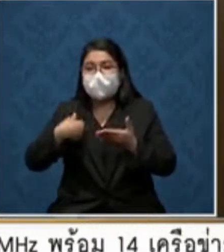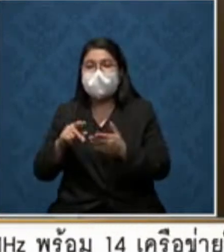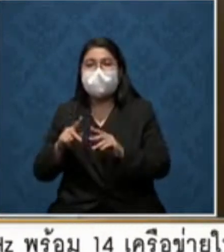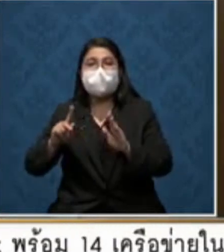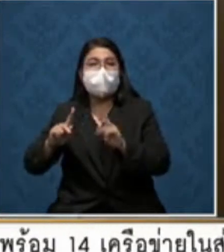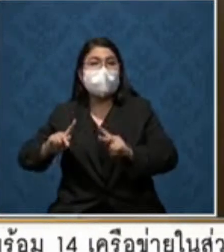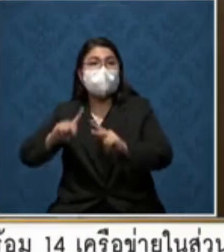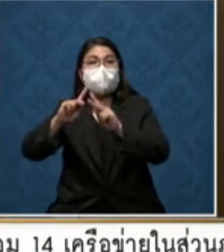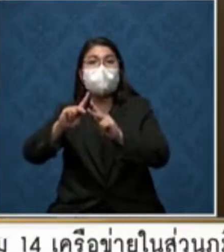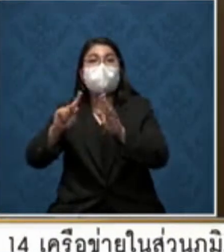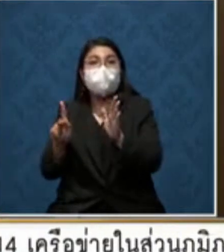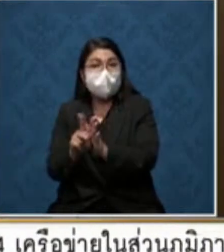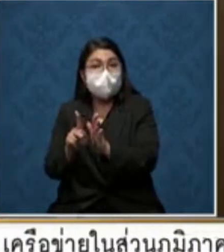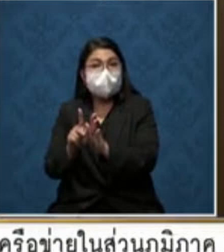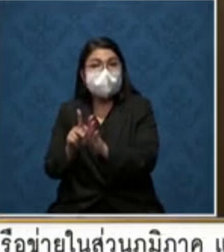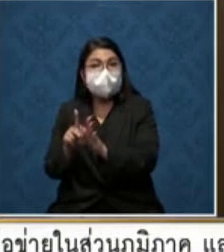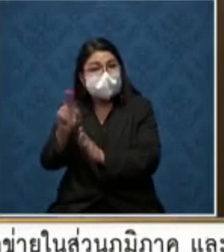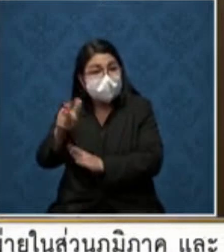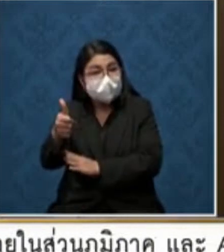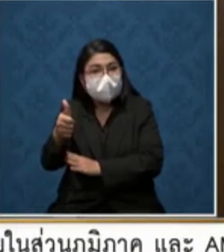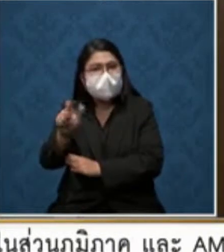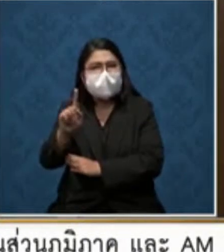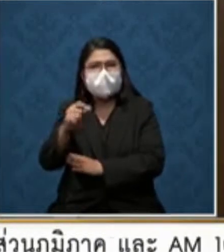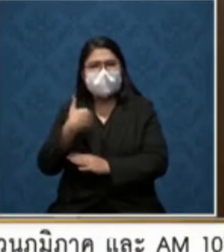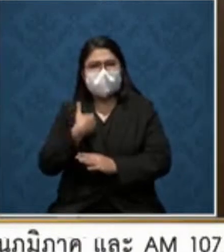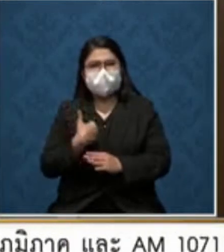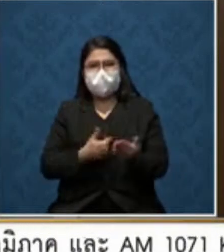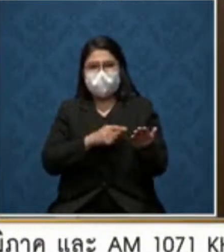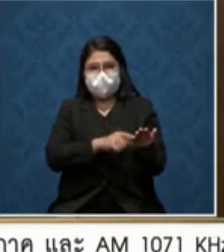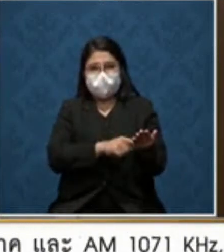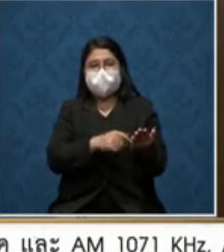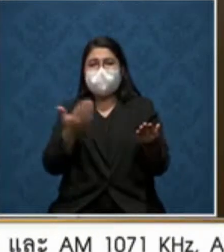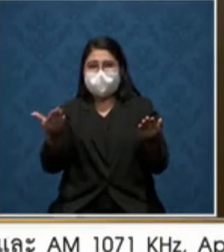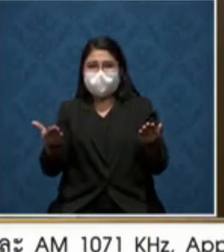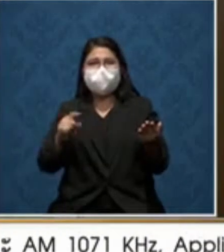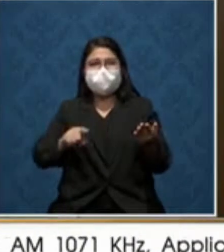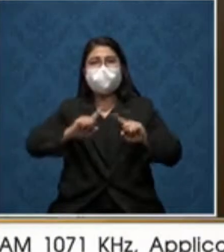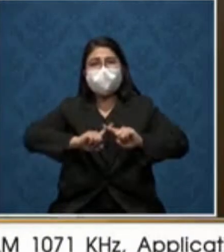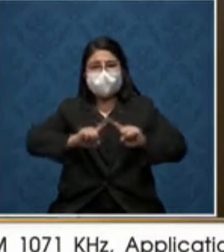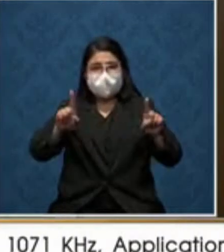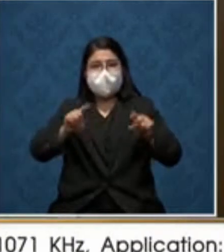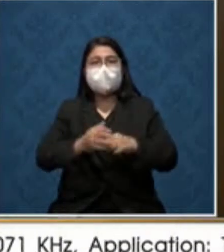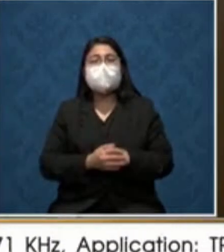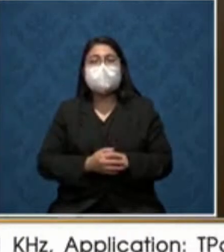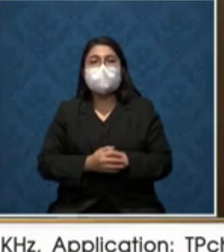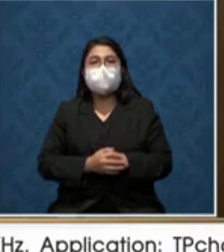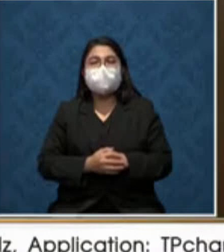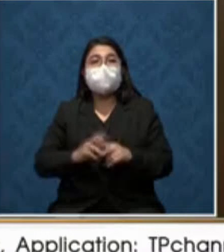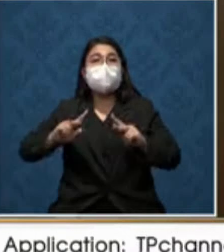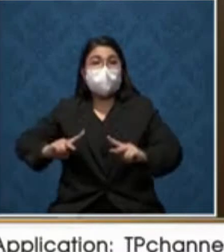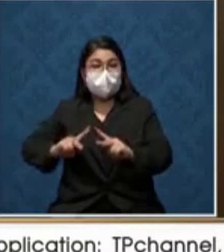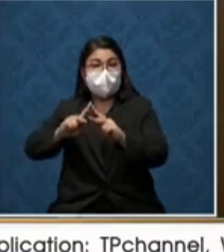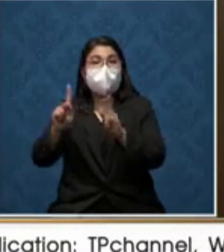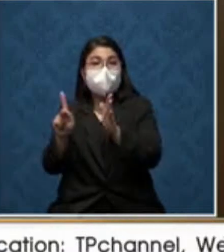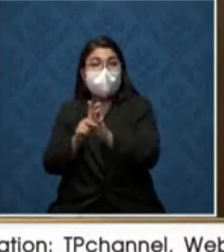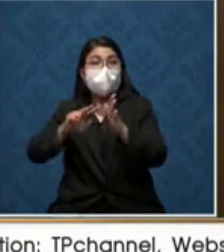ณเกียดศีที่อมอนเกียดนี่จะมีเนาวคิดทำนองค่อนข้างเปิดใหสายรีนะเพรว่าถ้าผมจให้ผิด